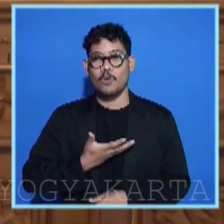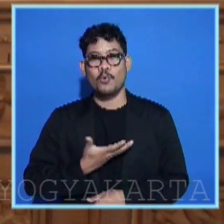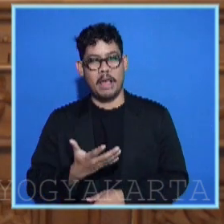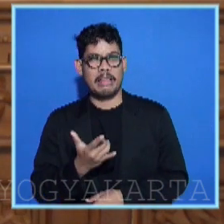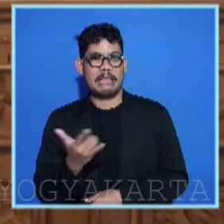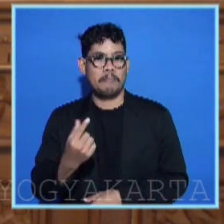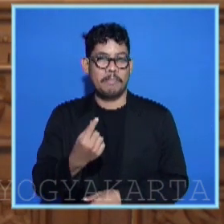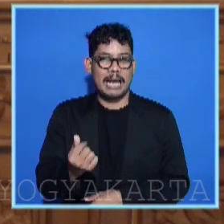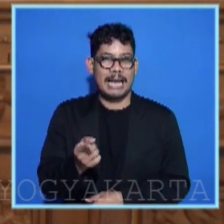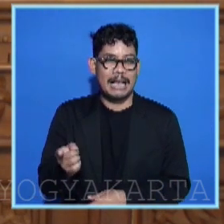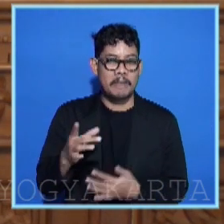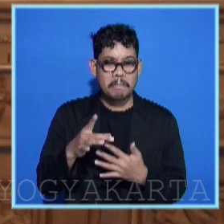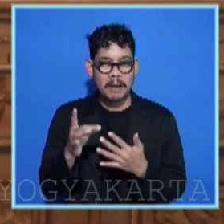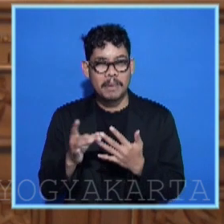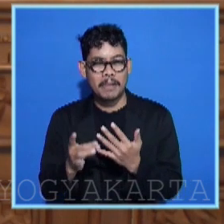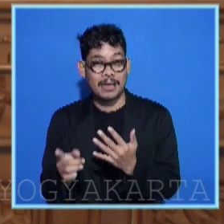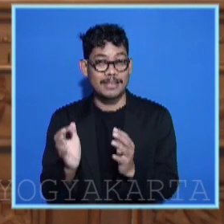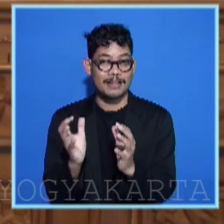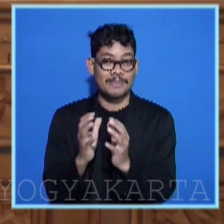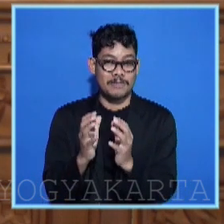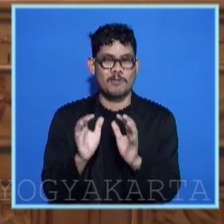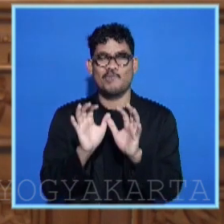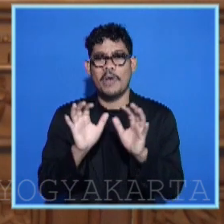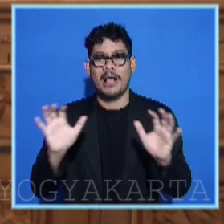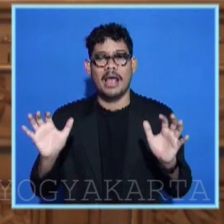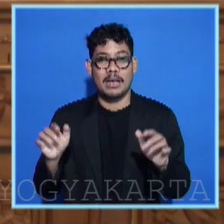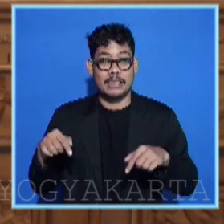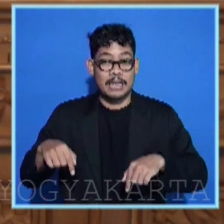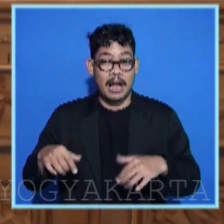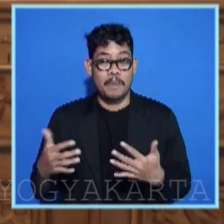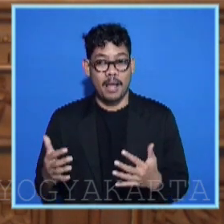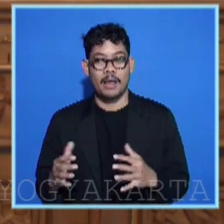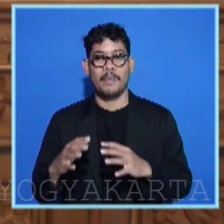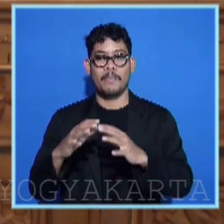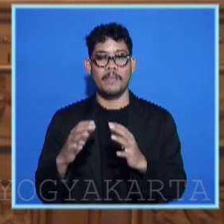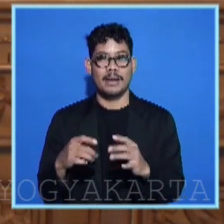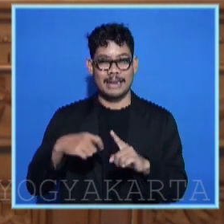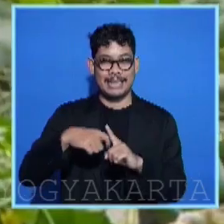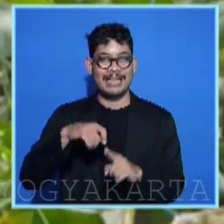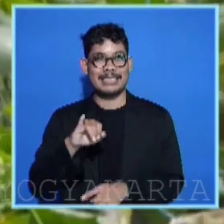jinis melon ingkang wonten Mbok bilih melon kimoji sagedipun dadosaken